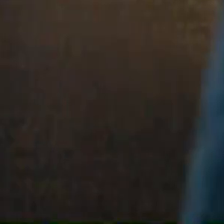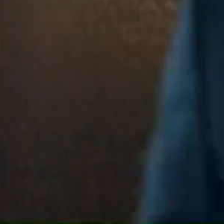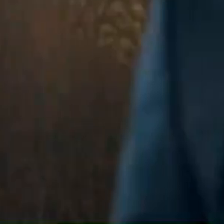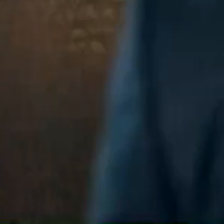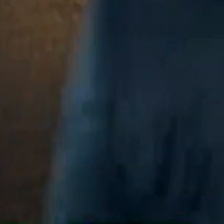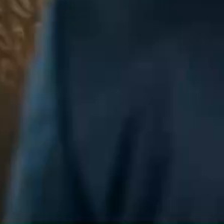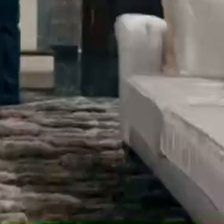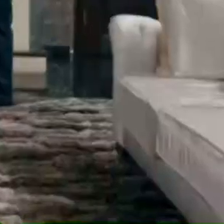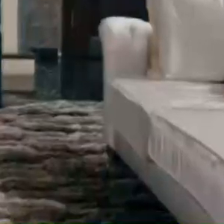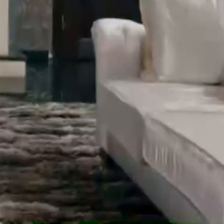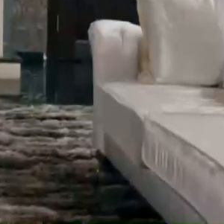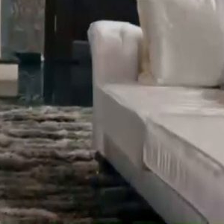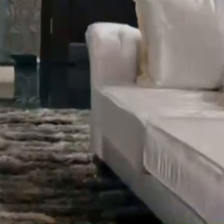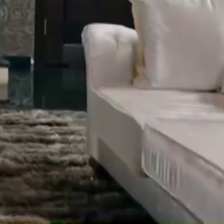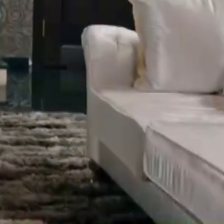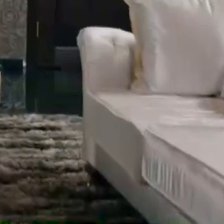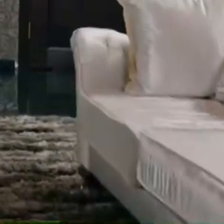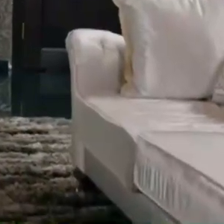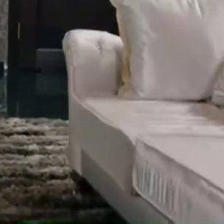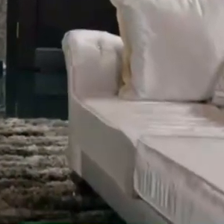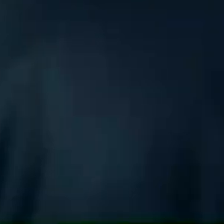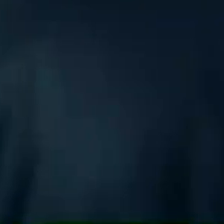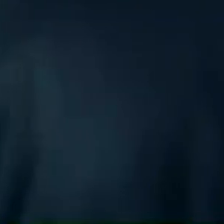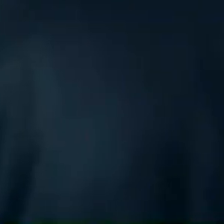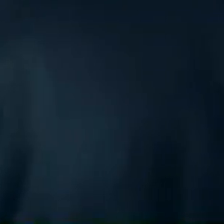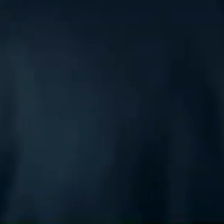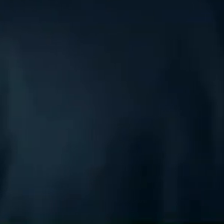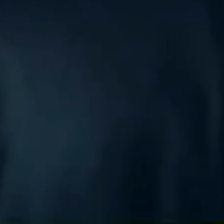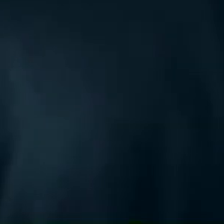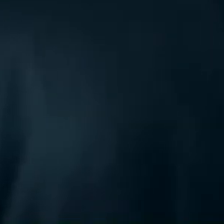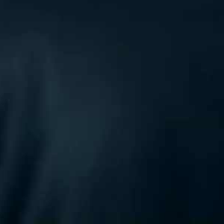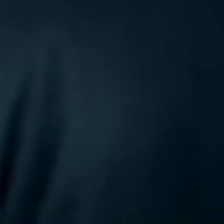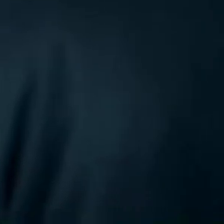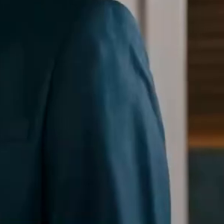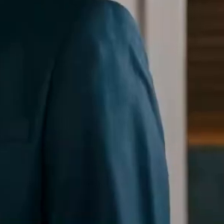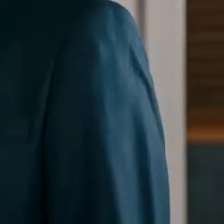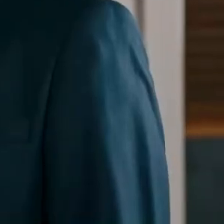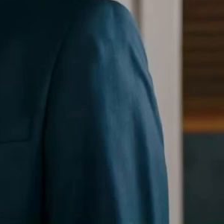Agah'ın şöminesi önünde. Agah ahşap çalışma masasından kalkıp Murat'ın karşısında durdu.